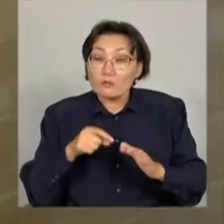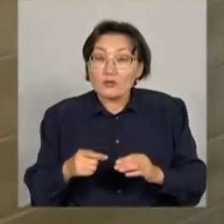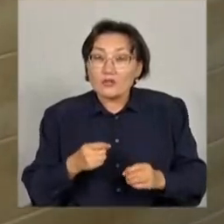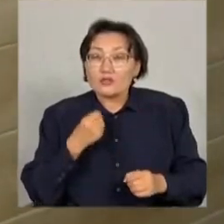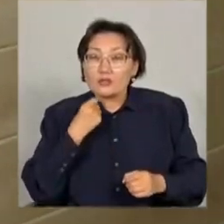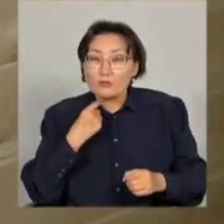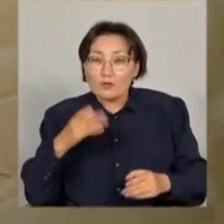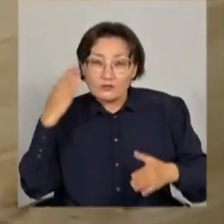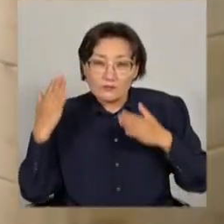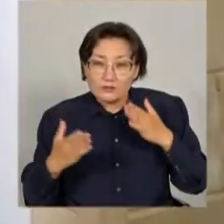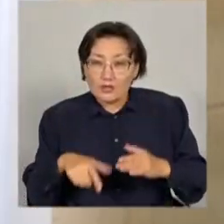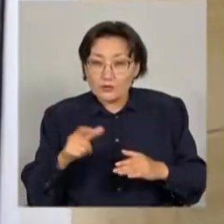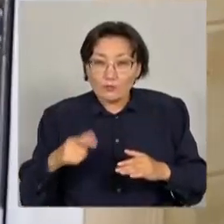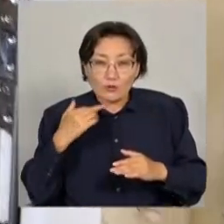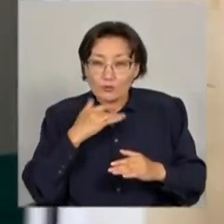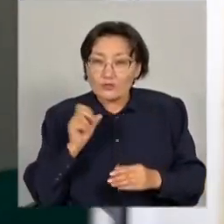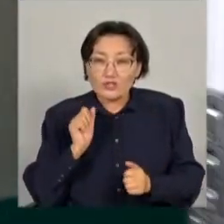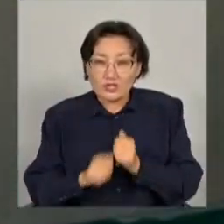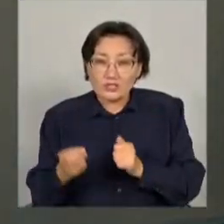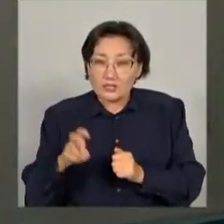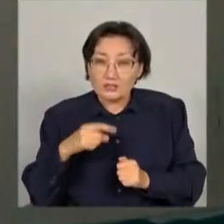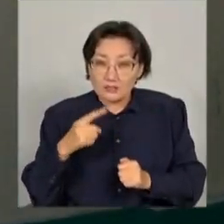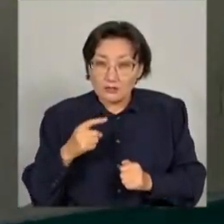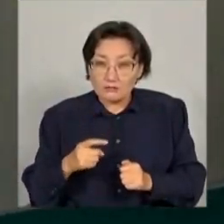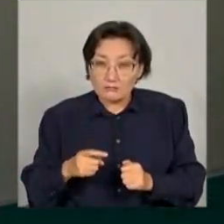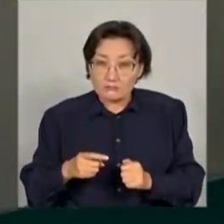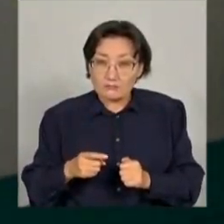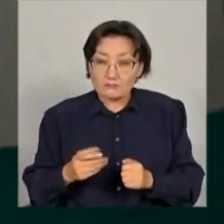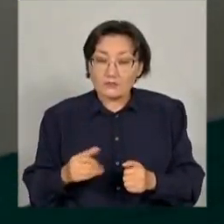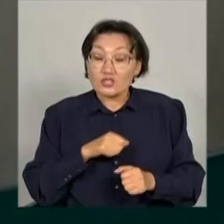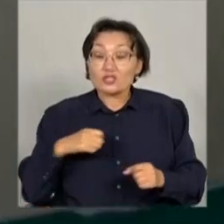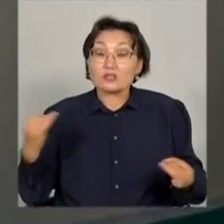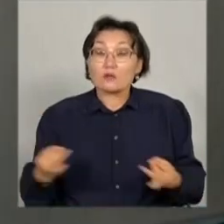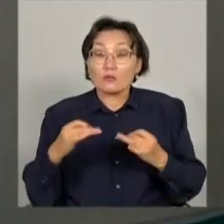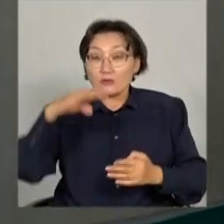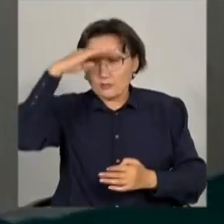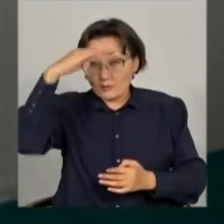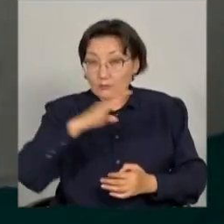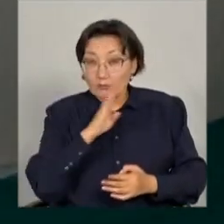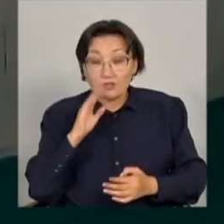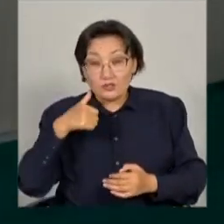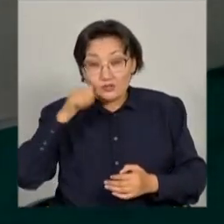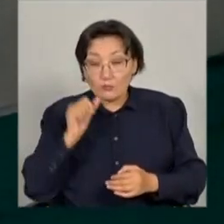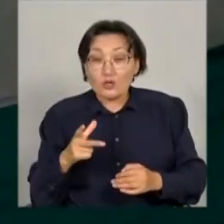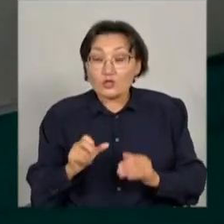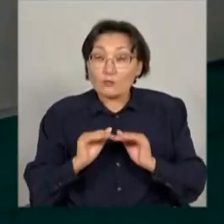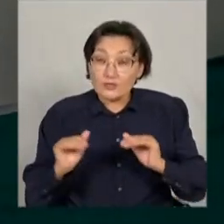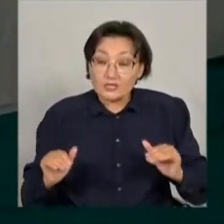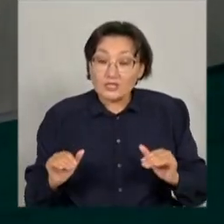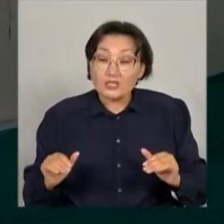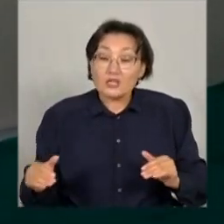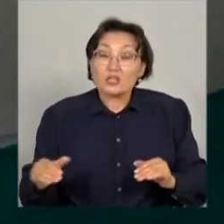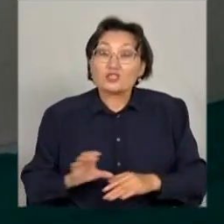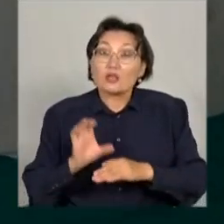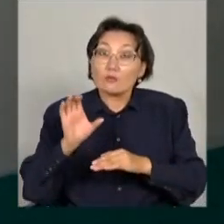көңіл көтеретіндер де мұнда жиі келеді дейді мұндағылар. Ал ең қызығы ата-аналар бұл жерге күні кеше 300 баланы жинап